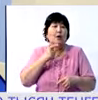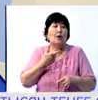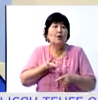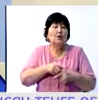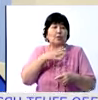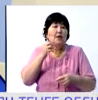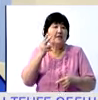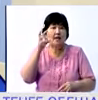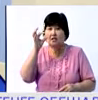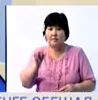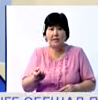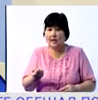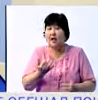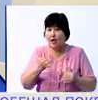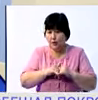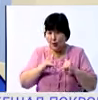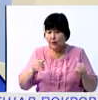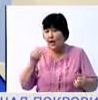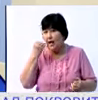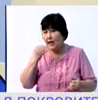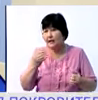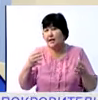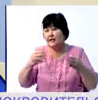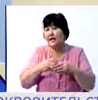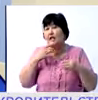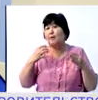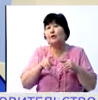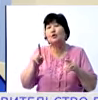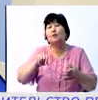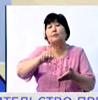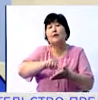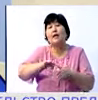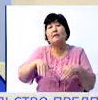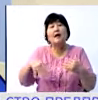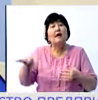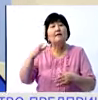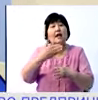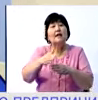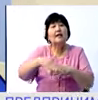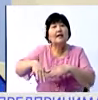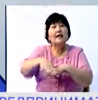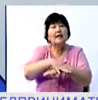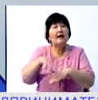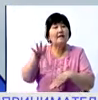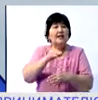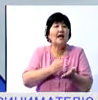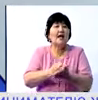всего 12%. Надо усилить качественный состав партии, чтобы были представлены все слои населения,